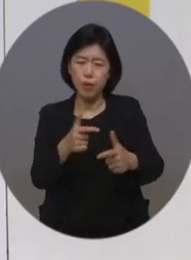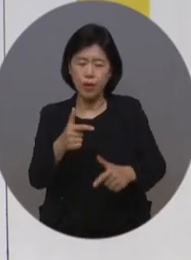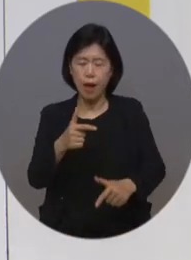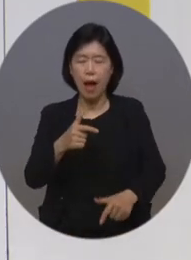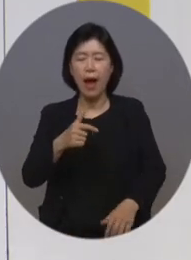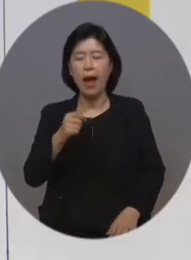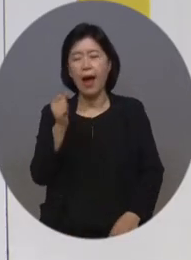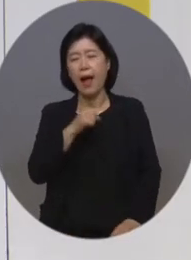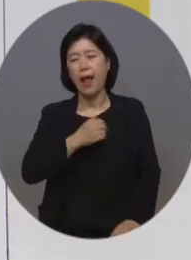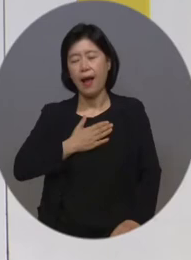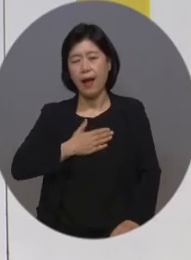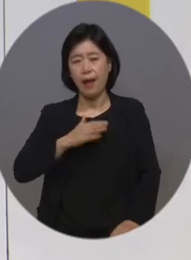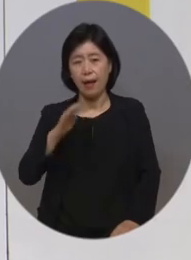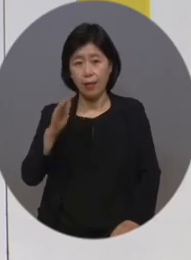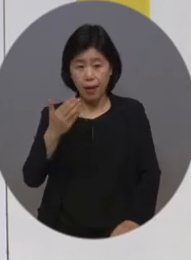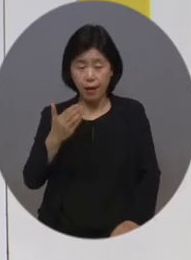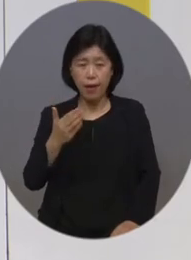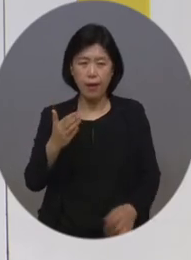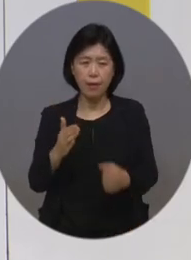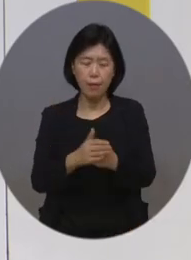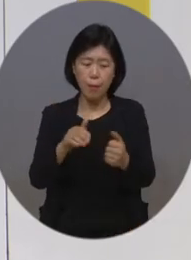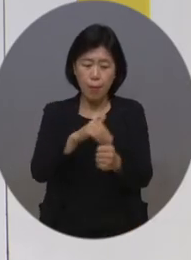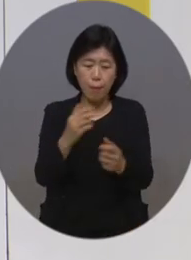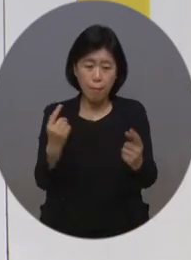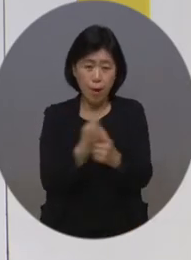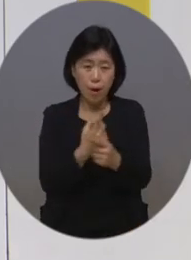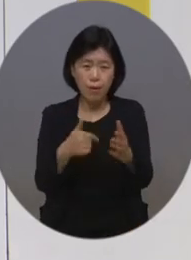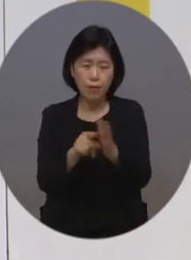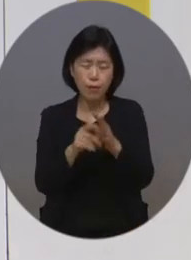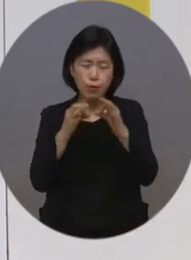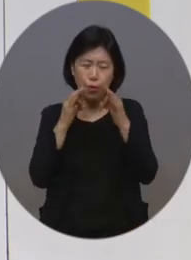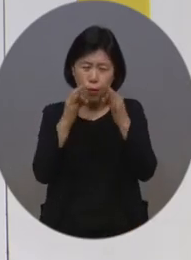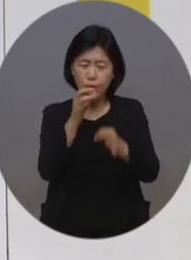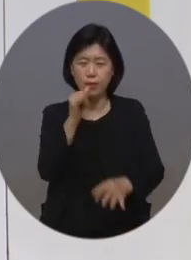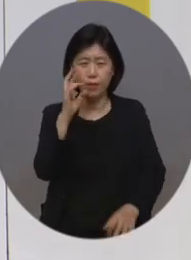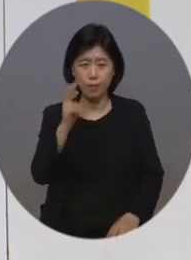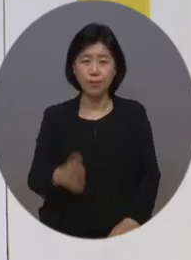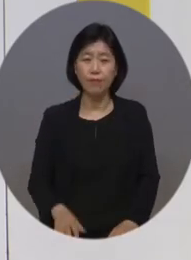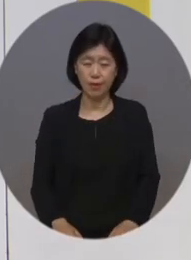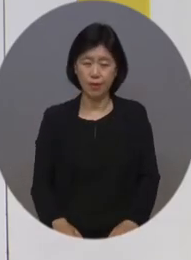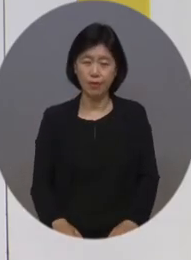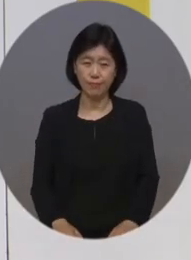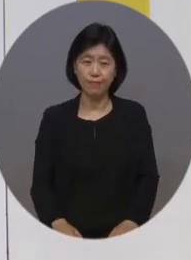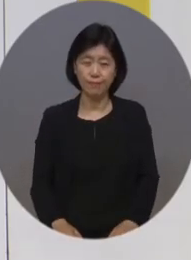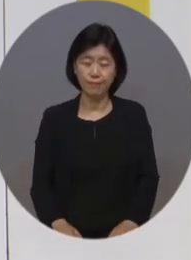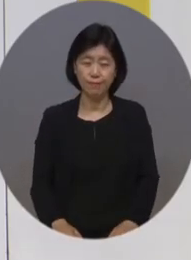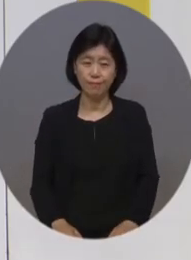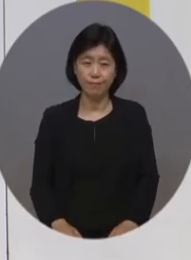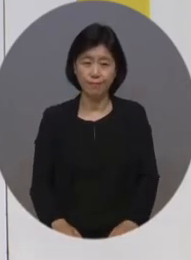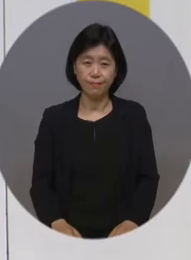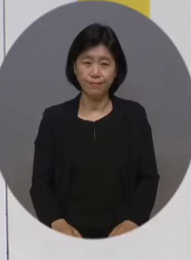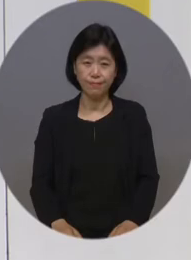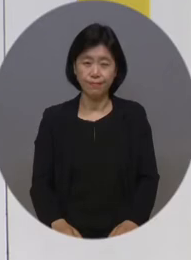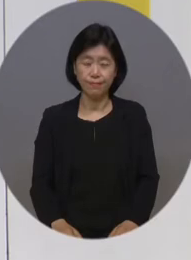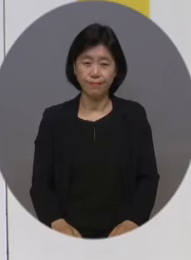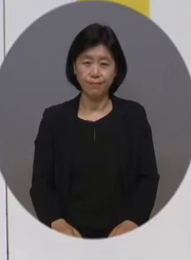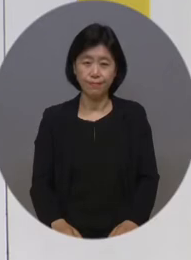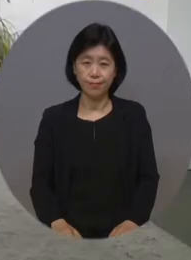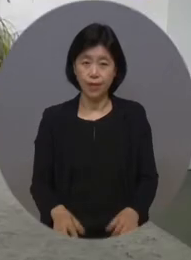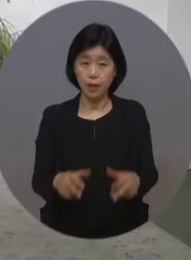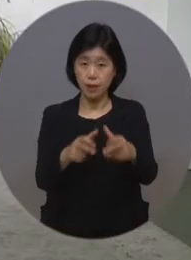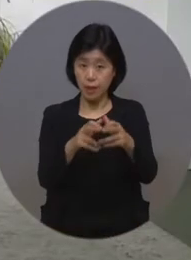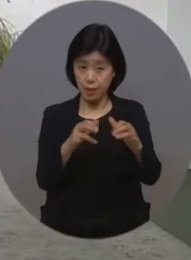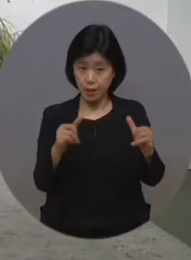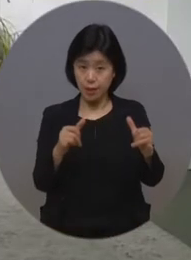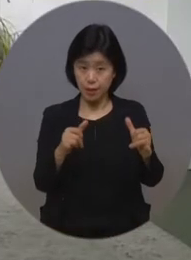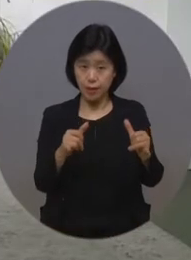되거든요 그러니까 나의 문제 또는 나의 가족이 문제로 생각하는 거 이게 출발이라고 생각하거든요 우리가 이제 장애의